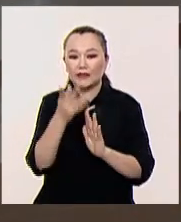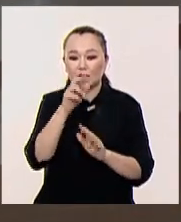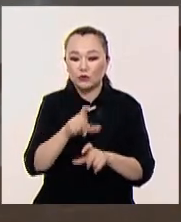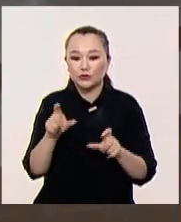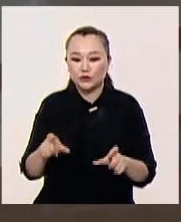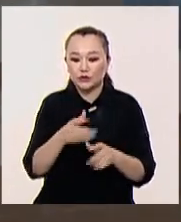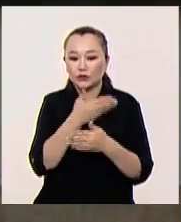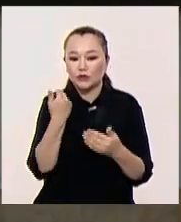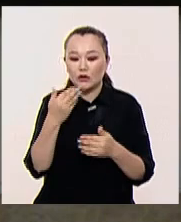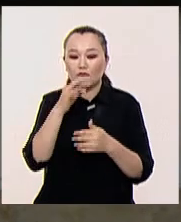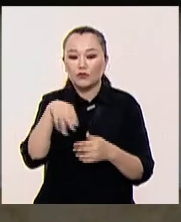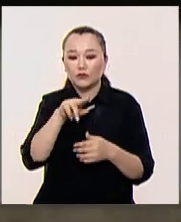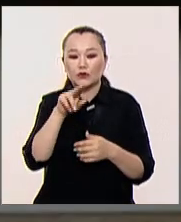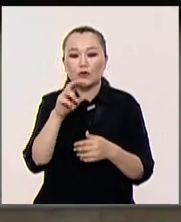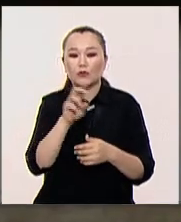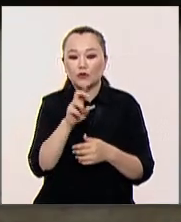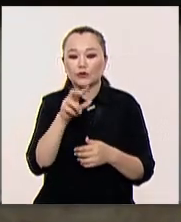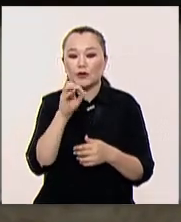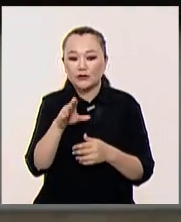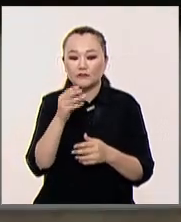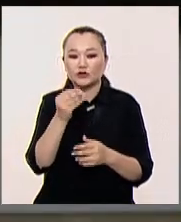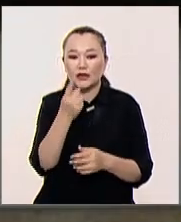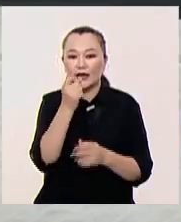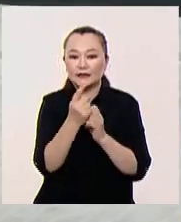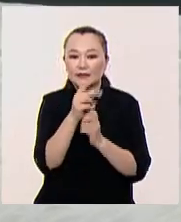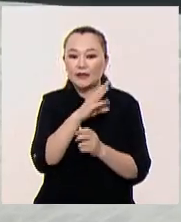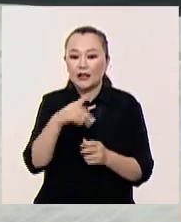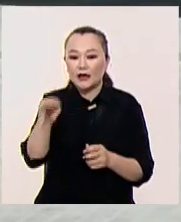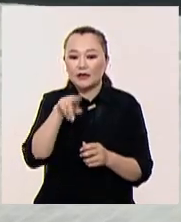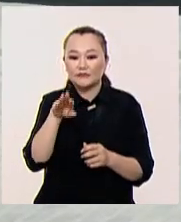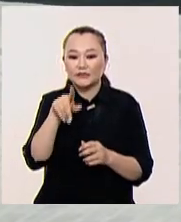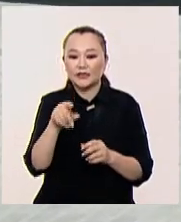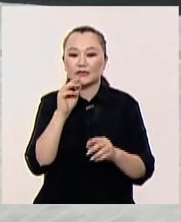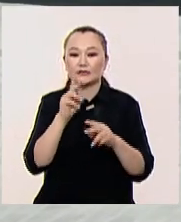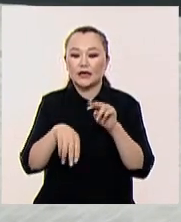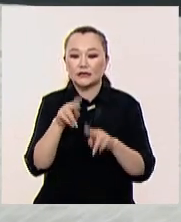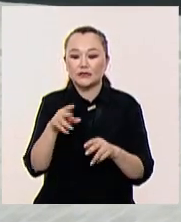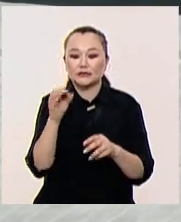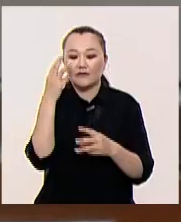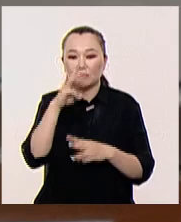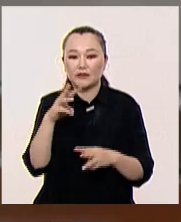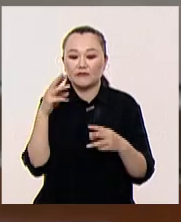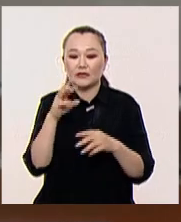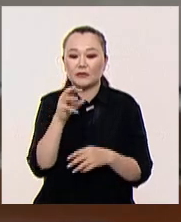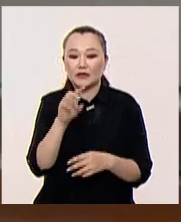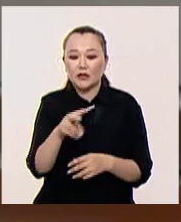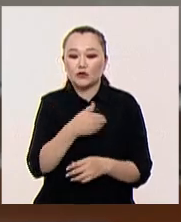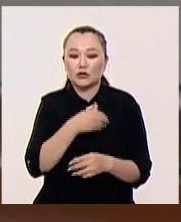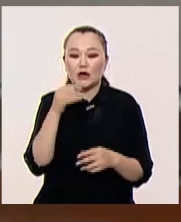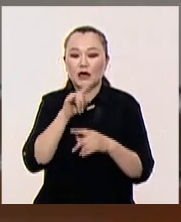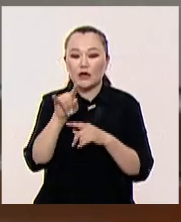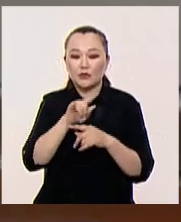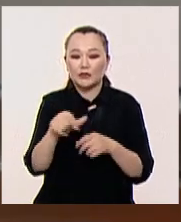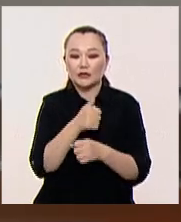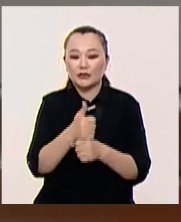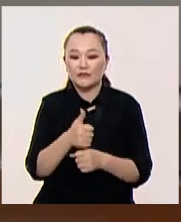пассажиров. Фонд Булата Утимуратова намерен вложить 11 миллиардов тенге в строительство современного терминала. Аэропорт – главные